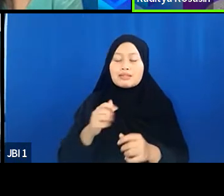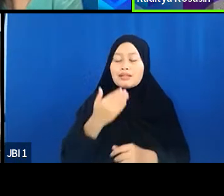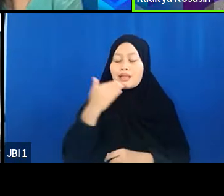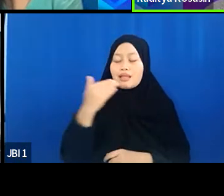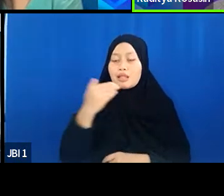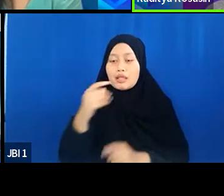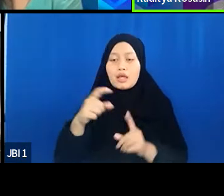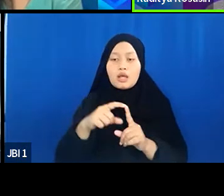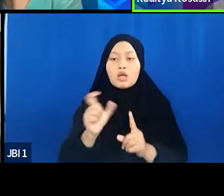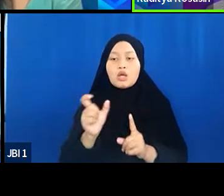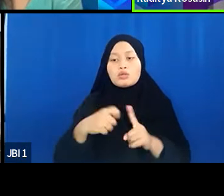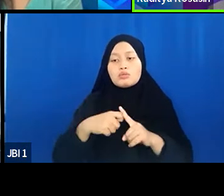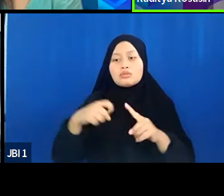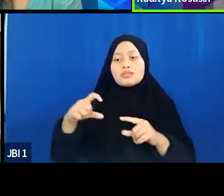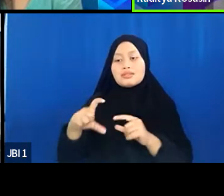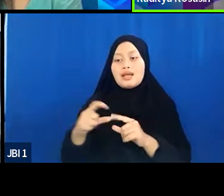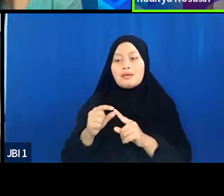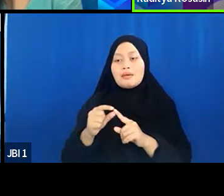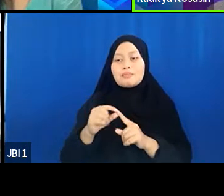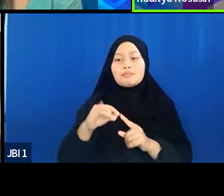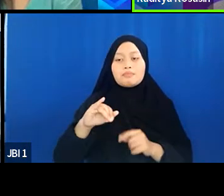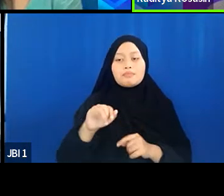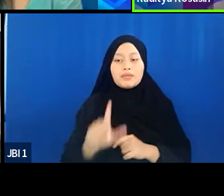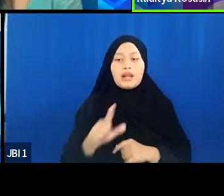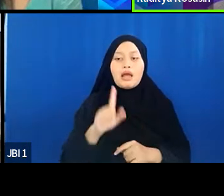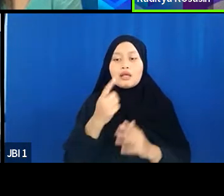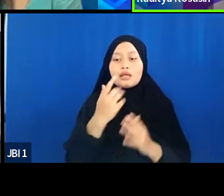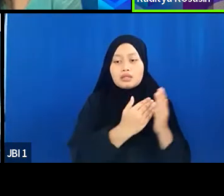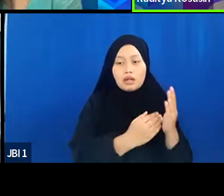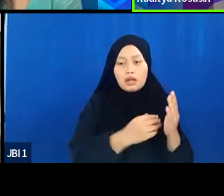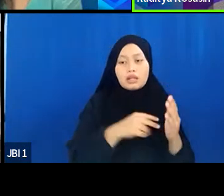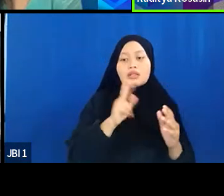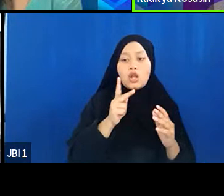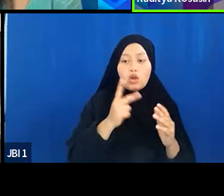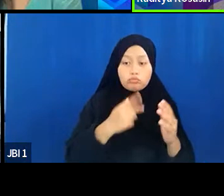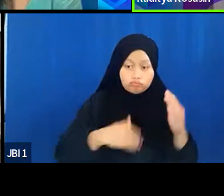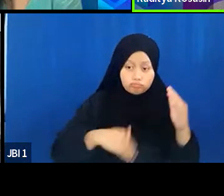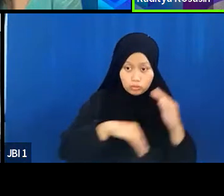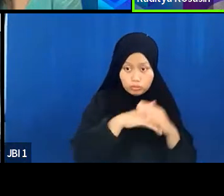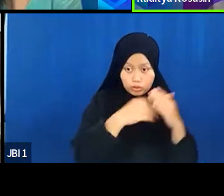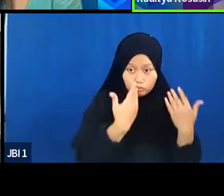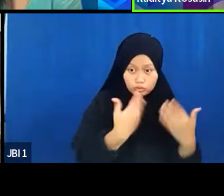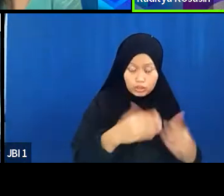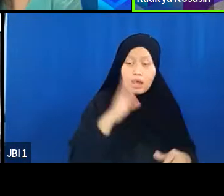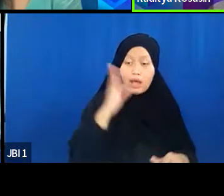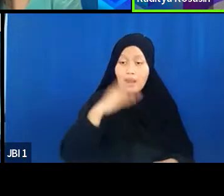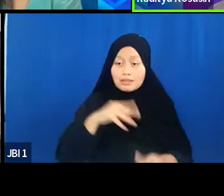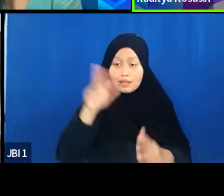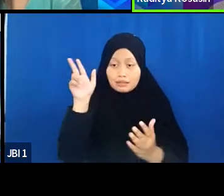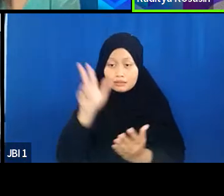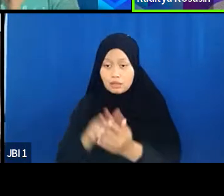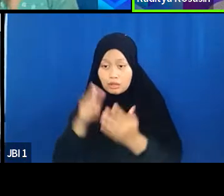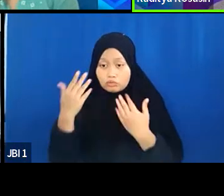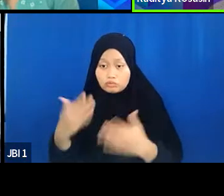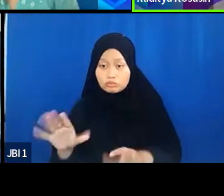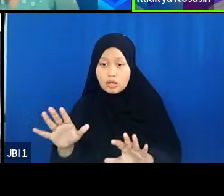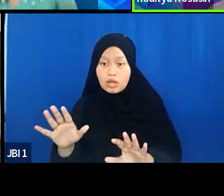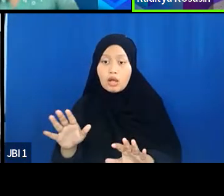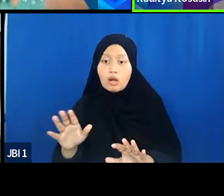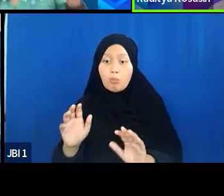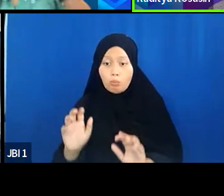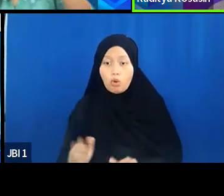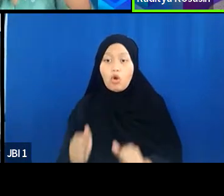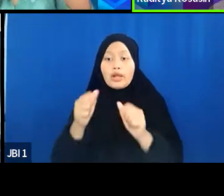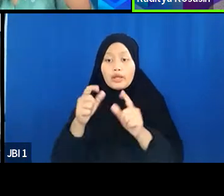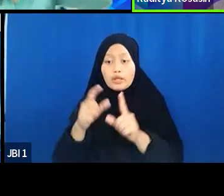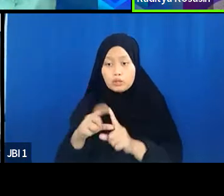tapi ini ada persyaratannya Jadi jika memang dipenuhi dan alasannya memang sah dan Adi diperbolehkan